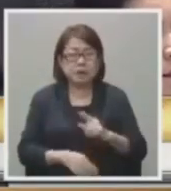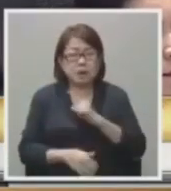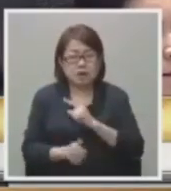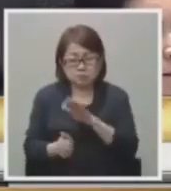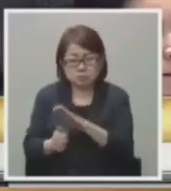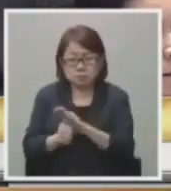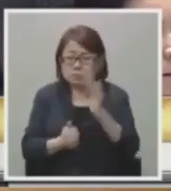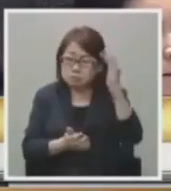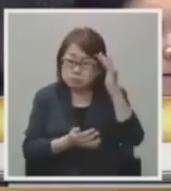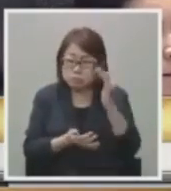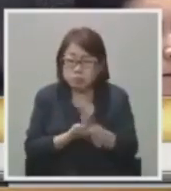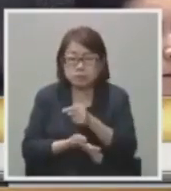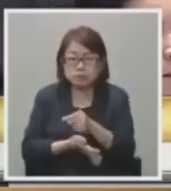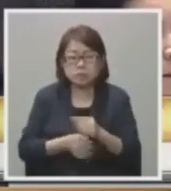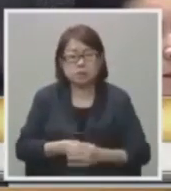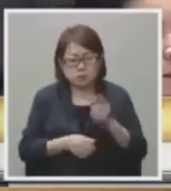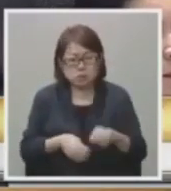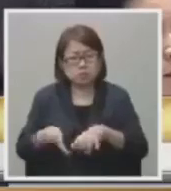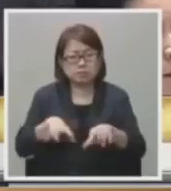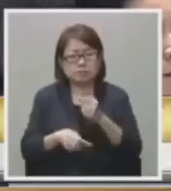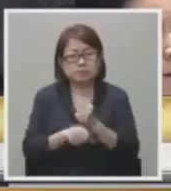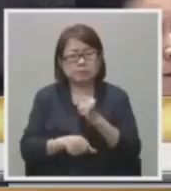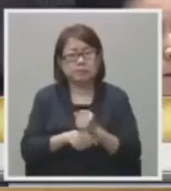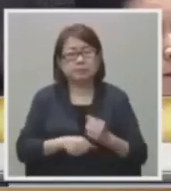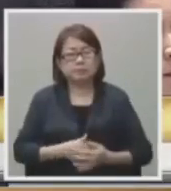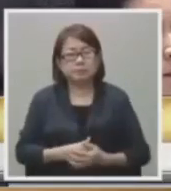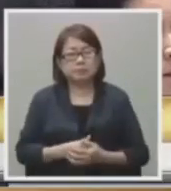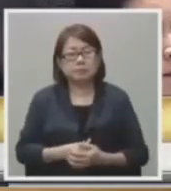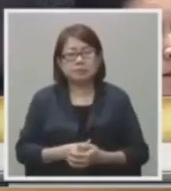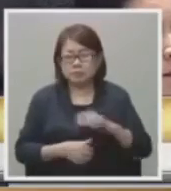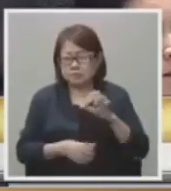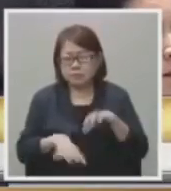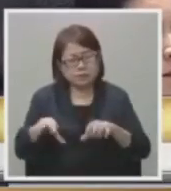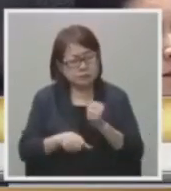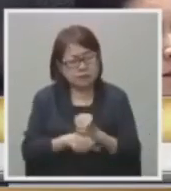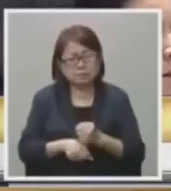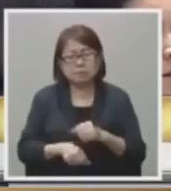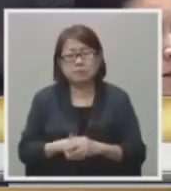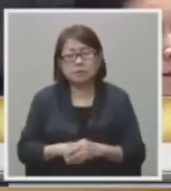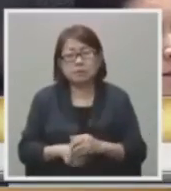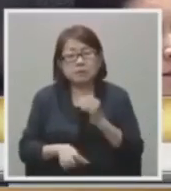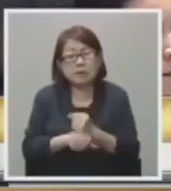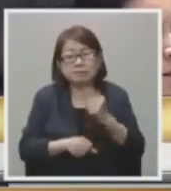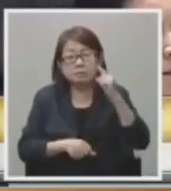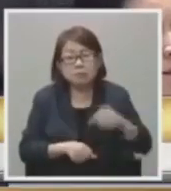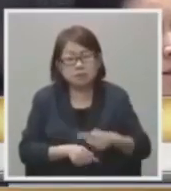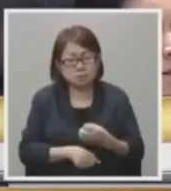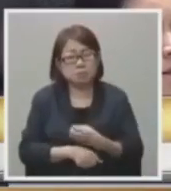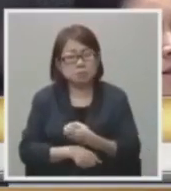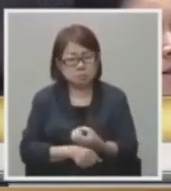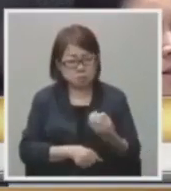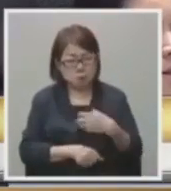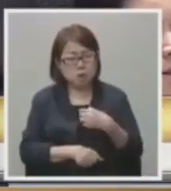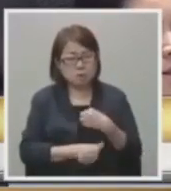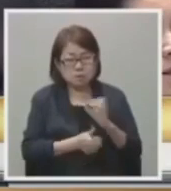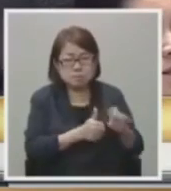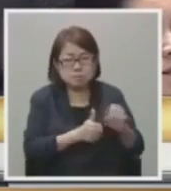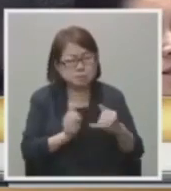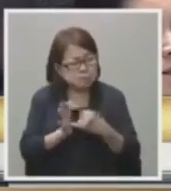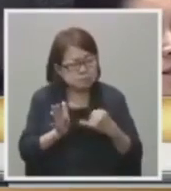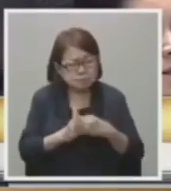ยท่านต้องจัดการจัดการไม่ได้ผมบอกวิธีให้ไม่ยากเพราะนั้นเรื่องนี้เ